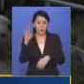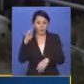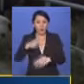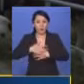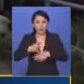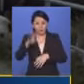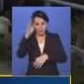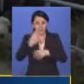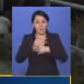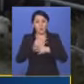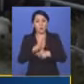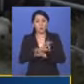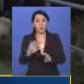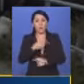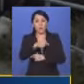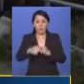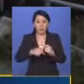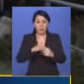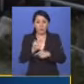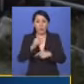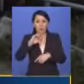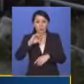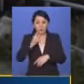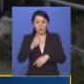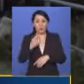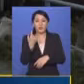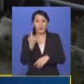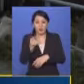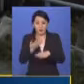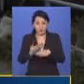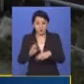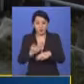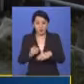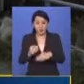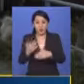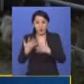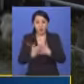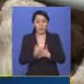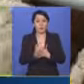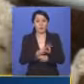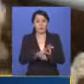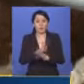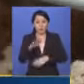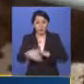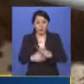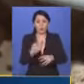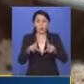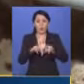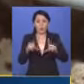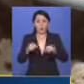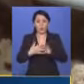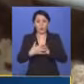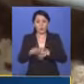Мемлекеттің қолдауы жақсы. Бұл бизнестің қиындығы көп. Сондықтан жеңілдетілген несие субсидия берілгені жақсы. Жаңа нысанның